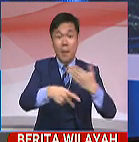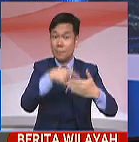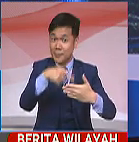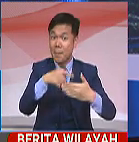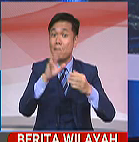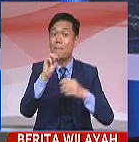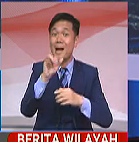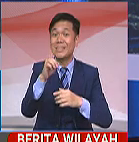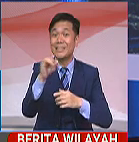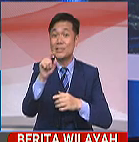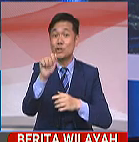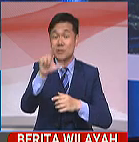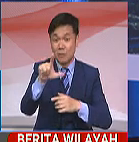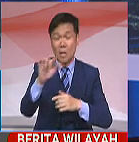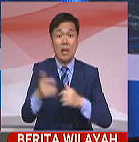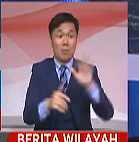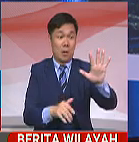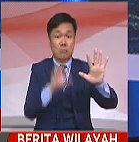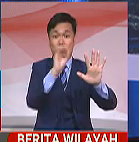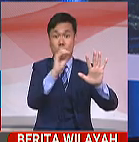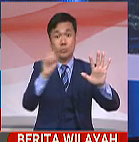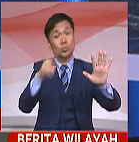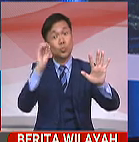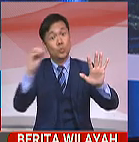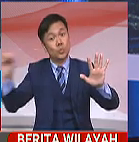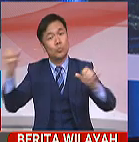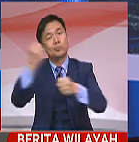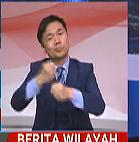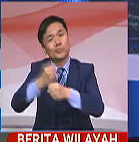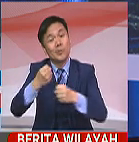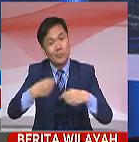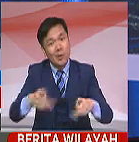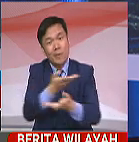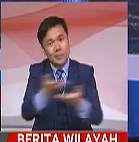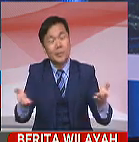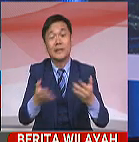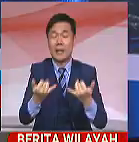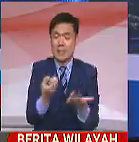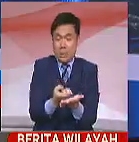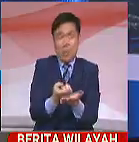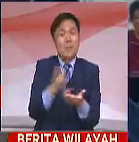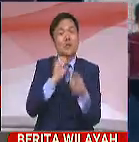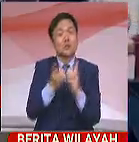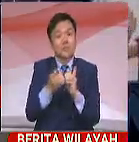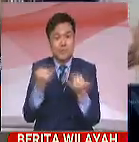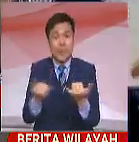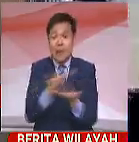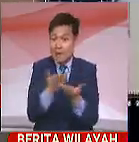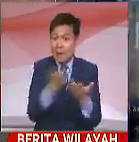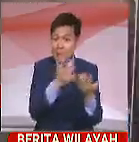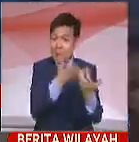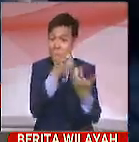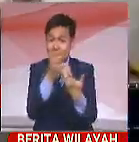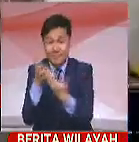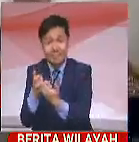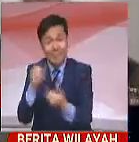membuka 500,000 peluang pekerjaan dalam ekonomi digital. Jelas Perdana Menteri, inisiatif berkenaan juga pelengkap kepada